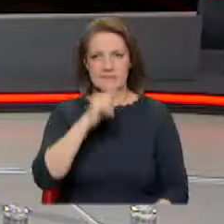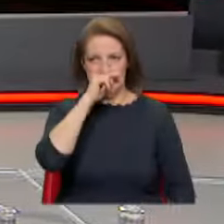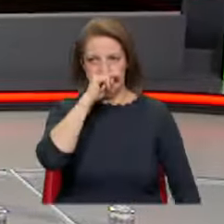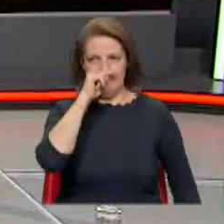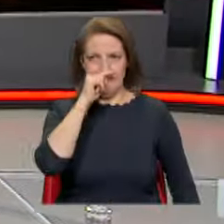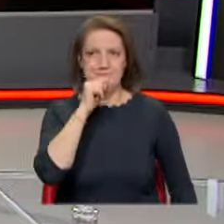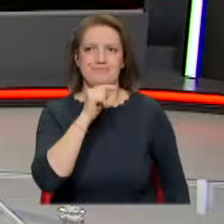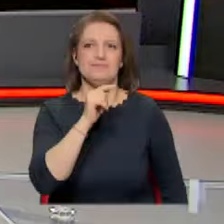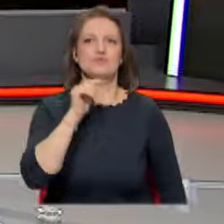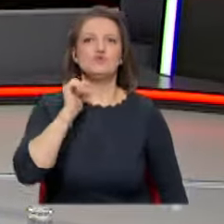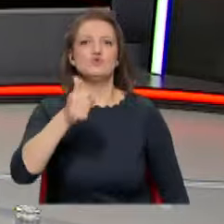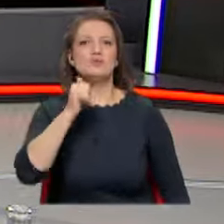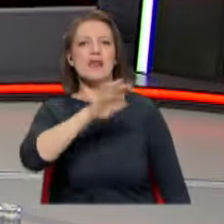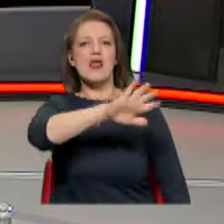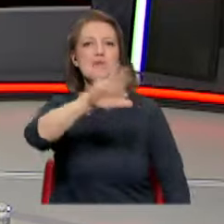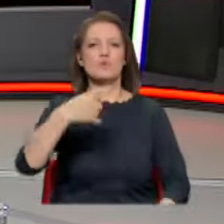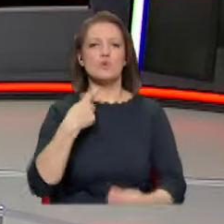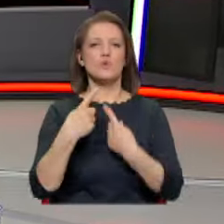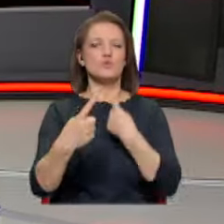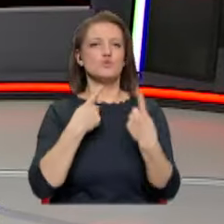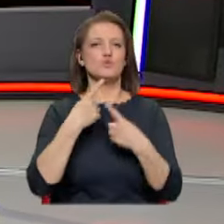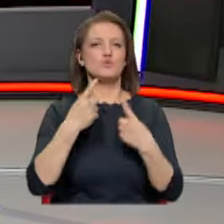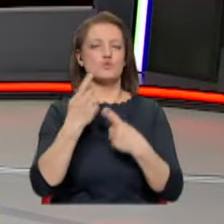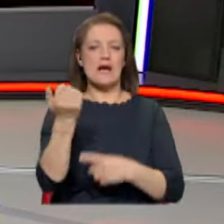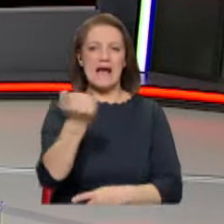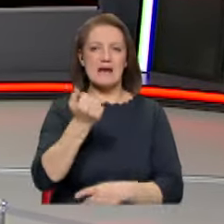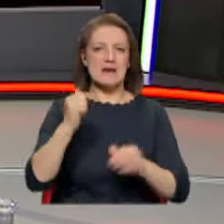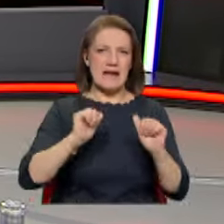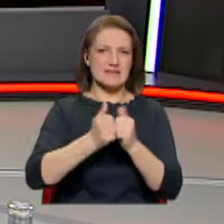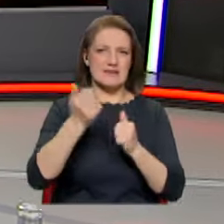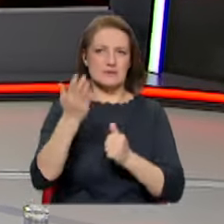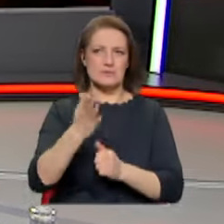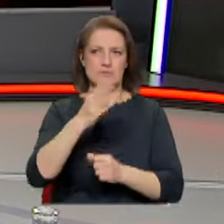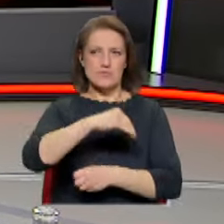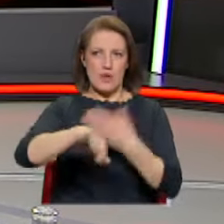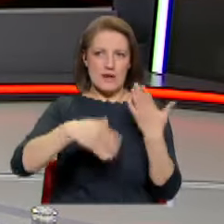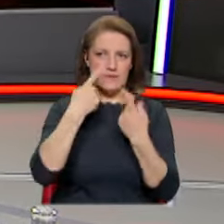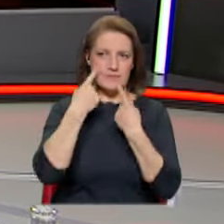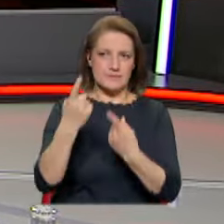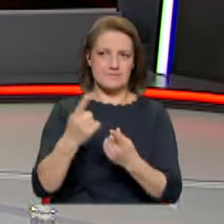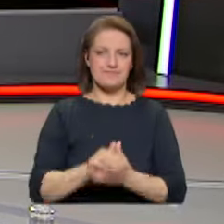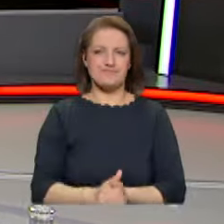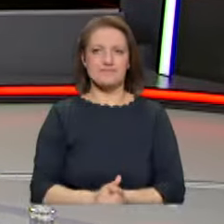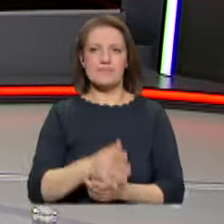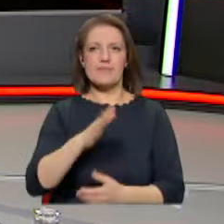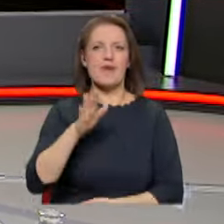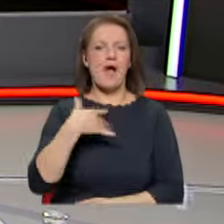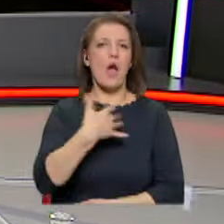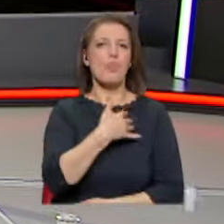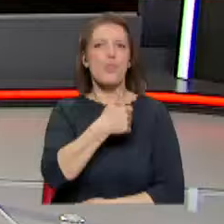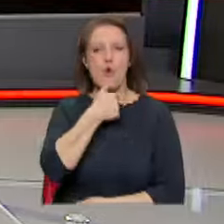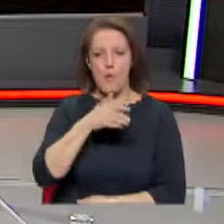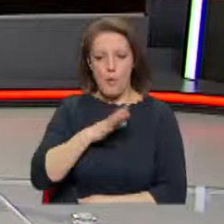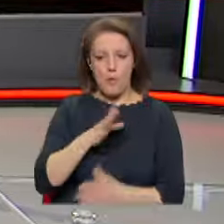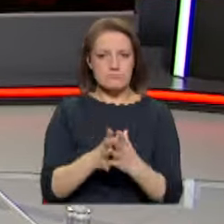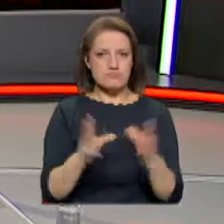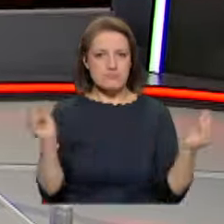Efendim herkesin günlerdir konuştuğu şu kaza, cinayete dönüşen kaza olayına bir dönelim. Anne oğul firarda, baba ifadeye bile